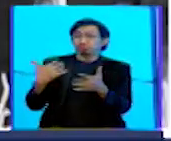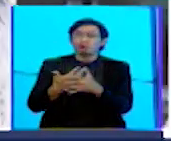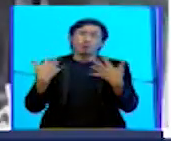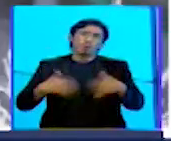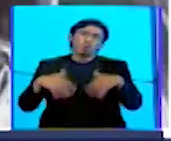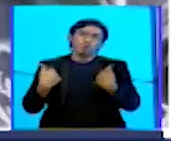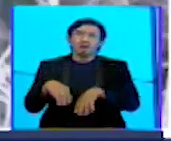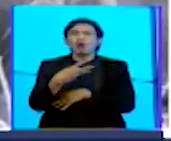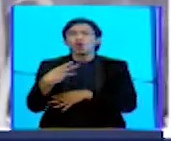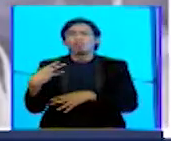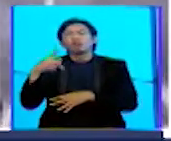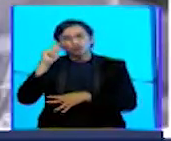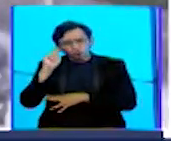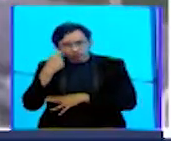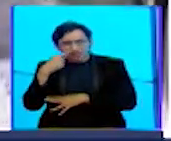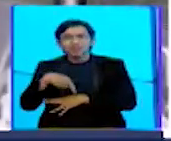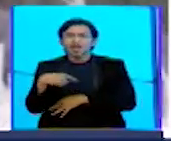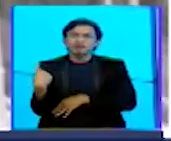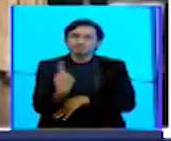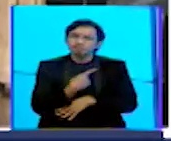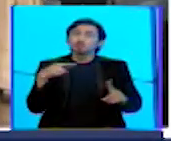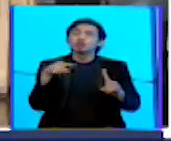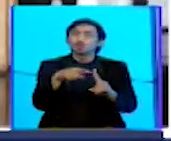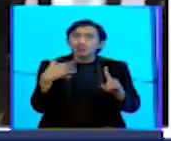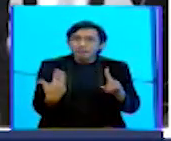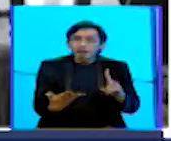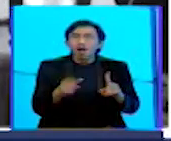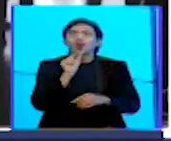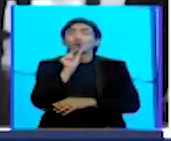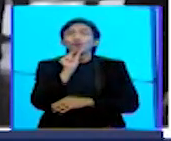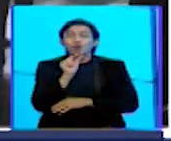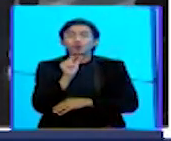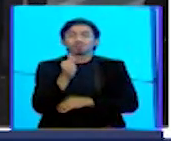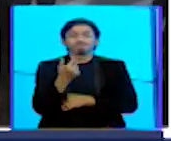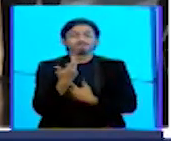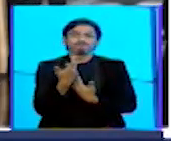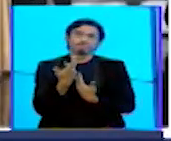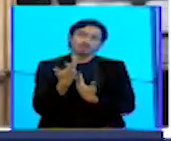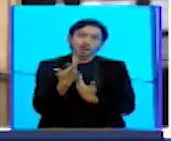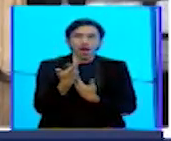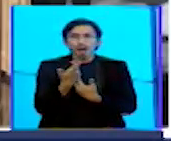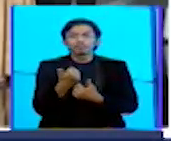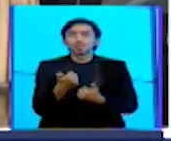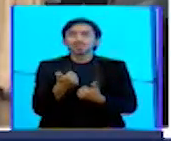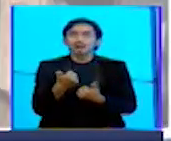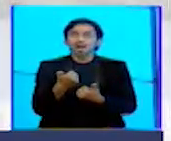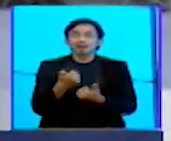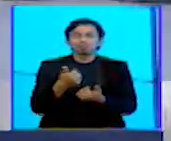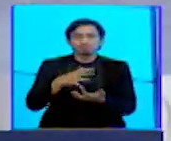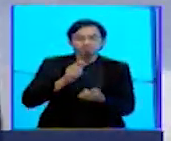dan inilah tujuan kita agar kita menjadi capital of Muslim fashion of the world.